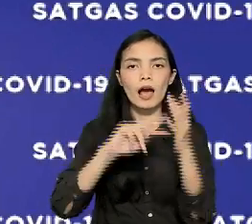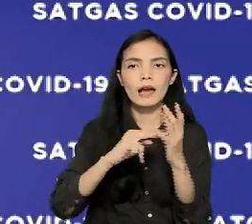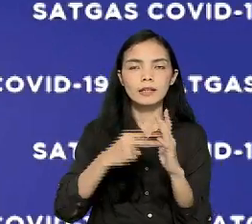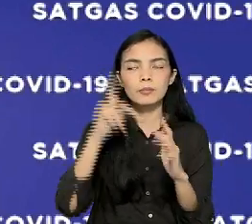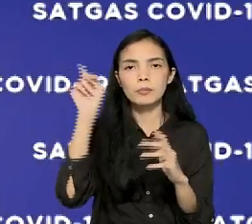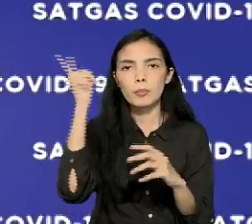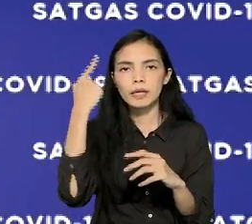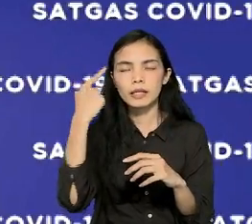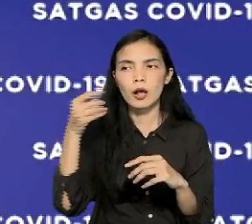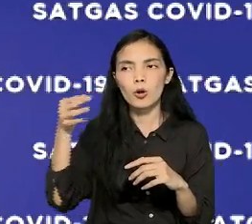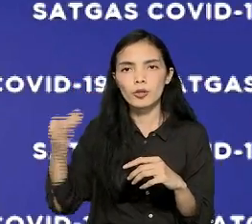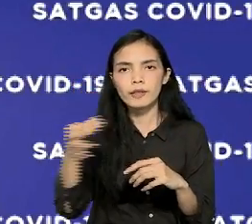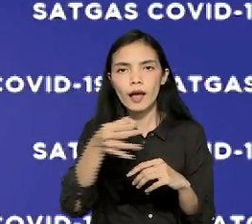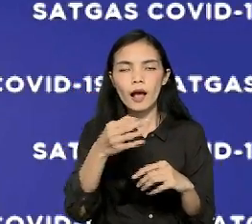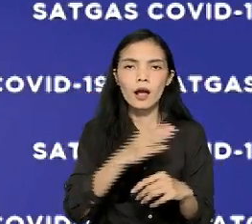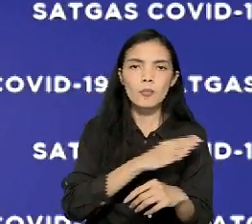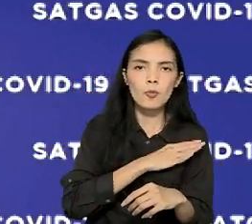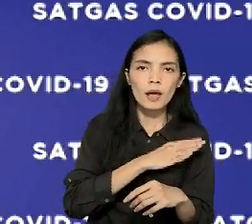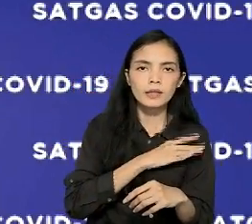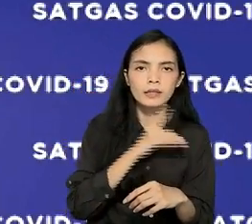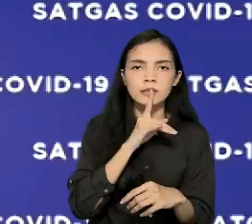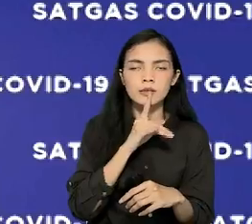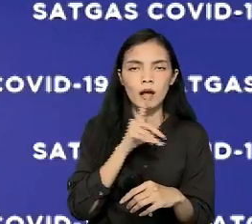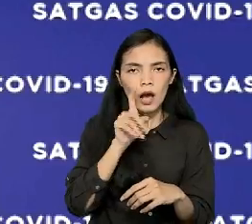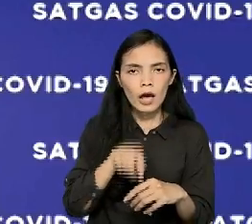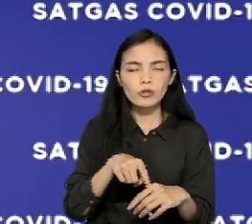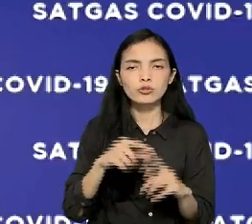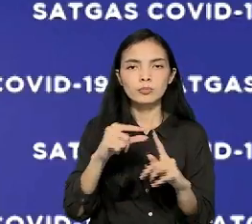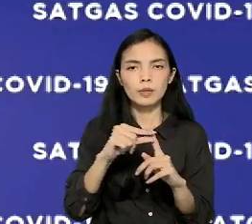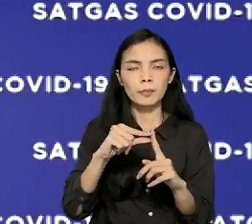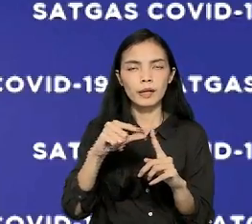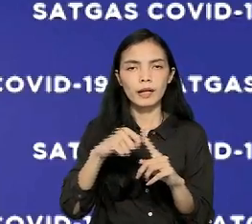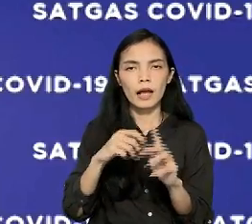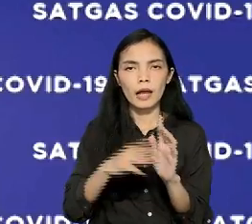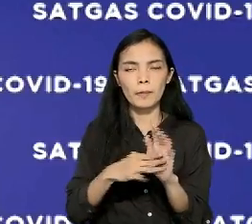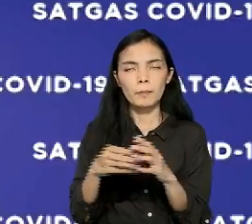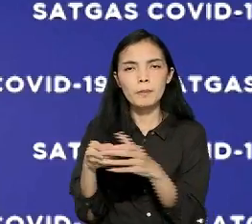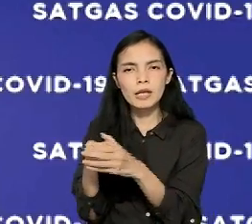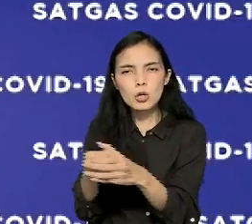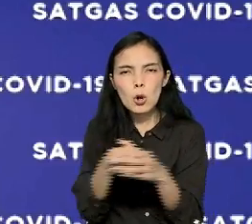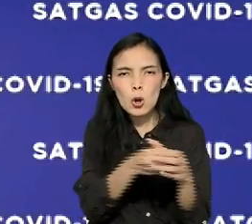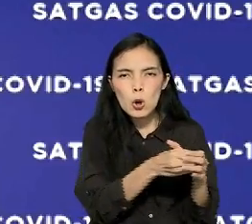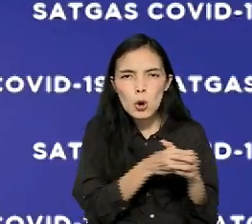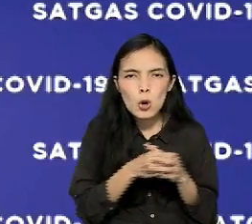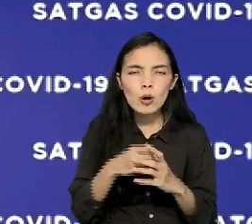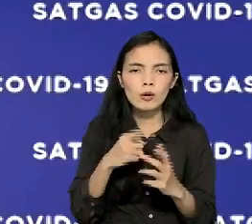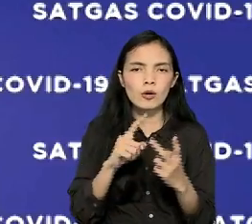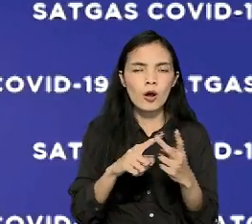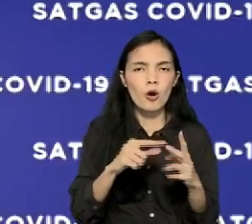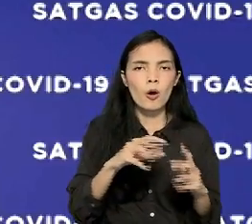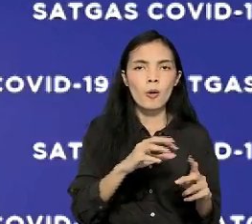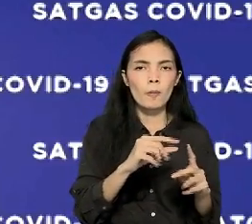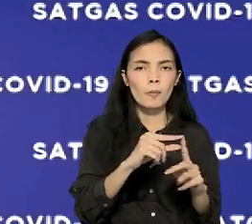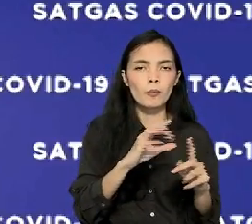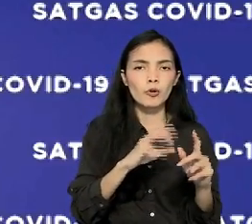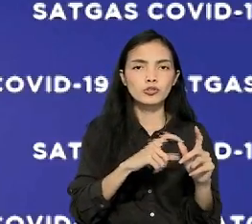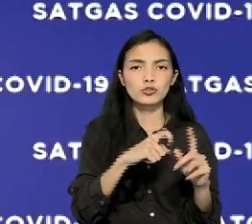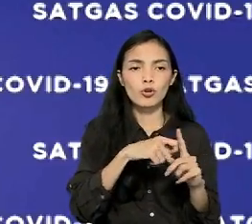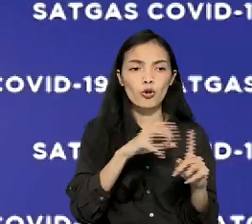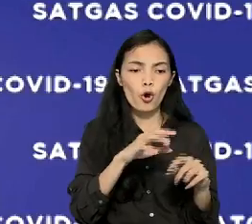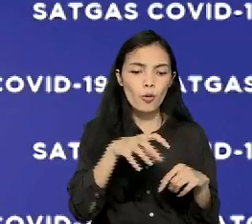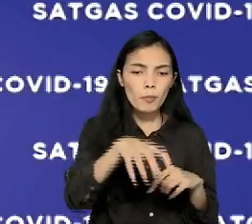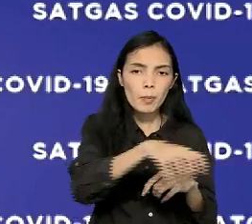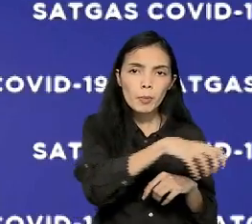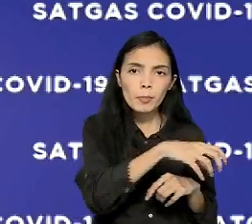kabupaten kota menindaklanjuti penerapan PPKM mikro dan operasionalisasi posko pada desa atau kelurahan